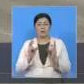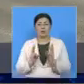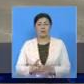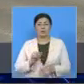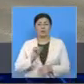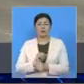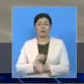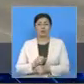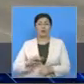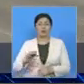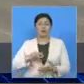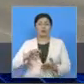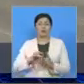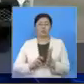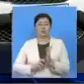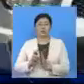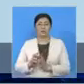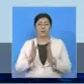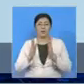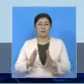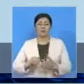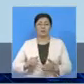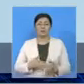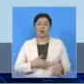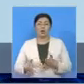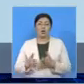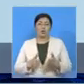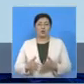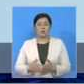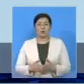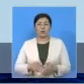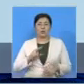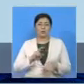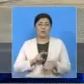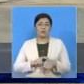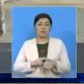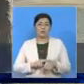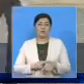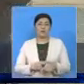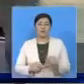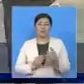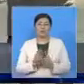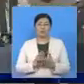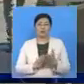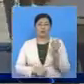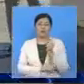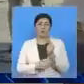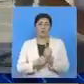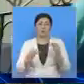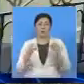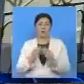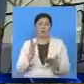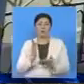алдын алу. Облыс орталығынан барлық бағыттағы автожолдарда патрульдік, криминалдық полиция және кинологиялық қызмет өкілдерінен тұратын мобильді топтар